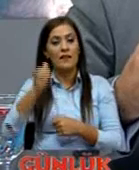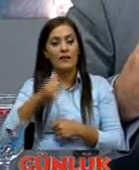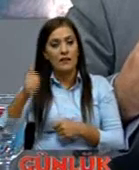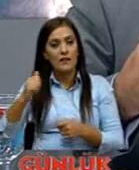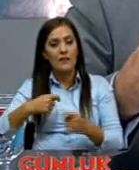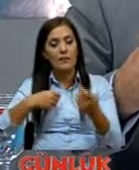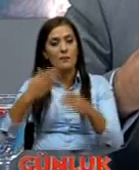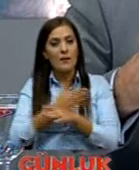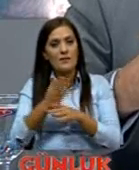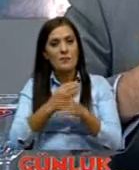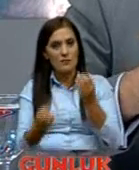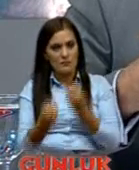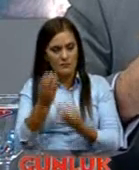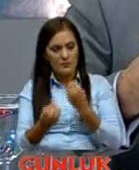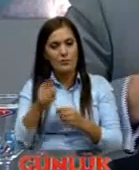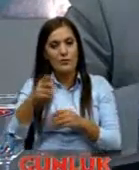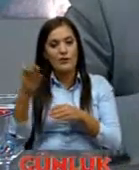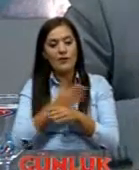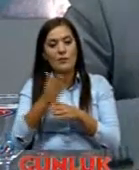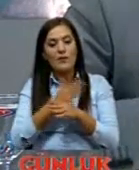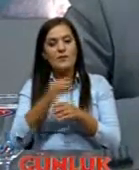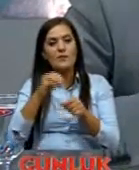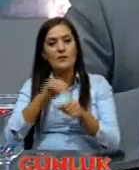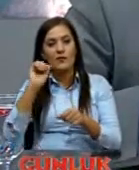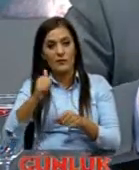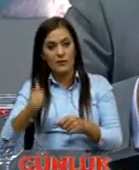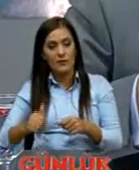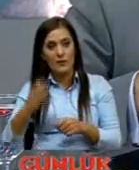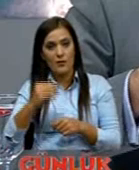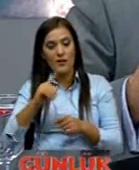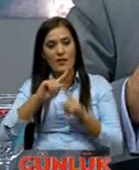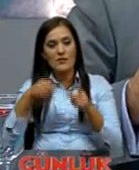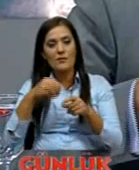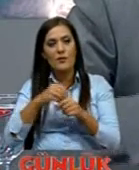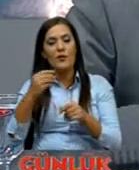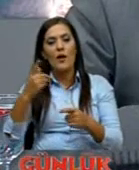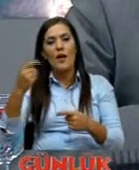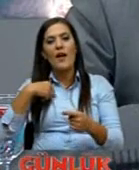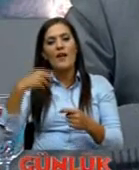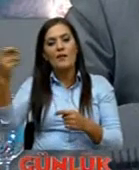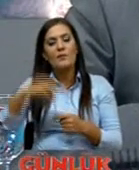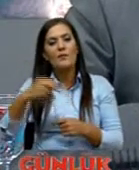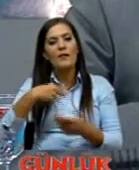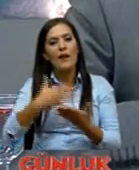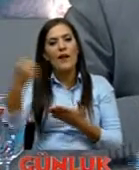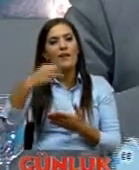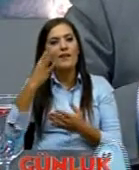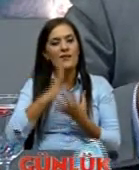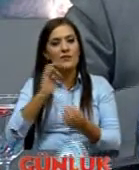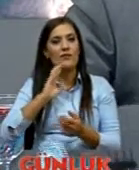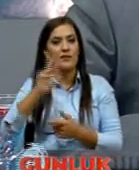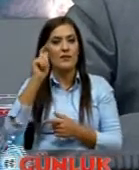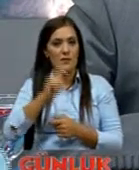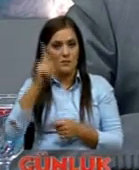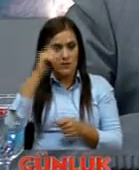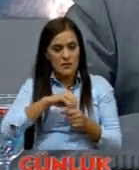ürün üretmesi, bu kaliteli ürün çerçevesi içerisinde de müşterisini çoğaltması noktasında da dikkat